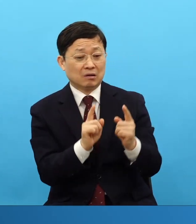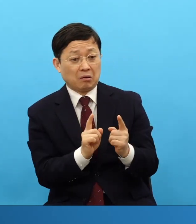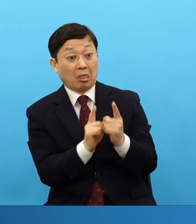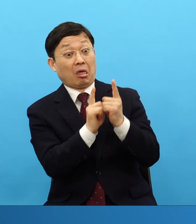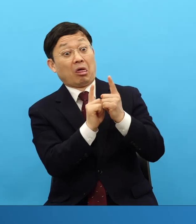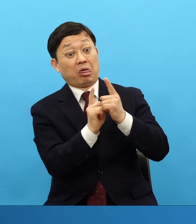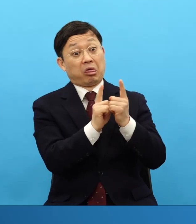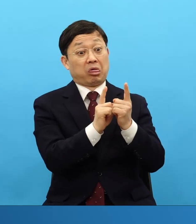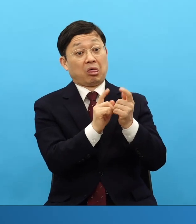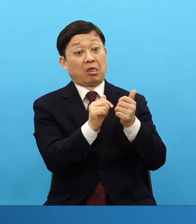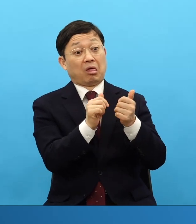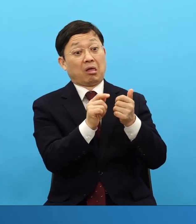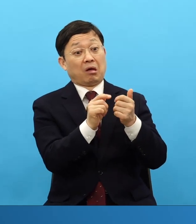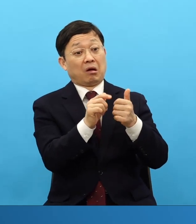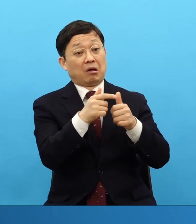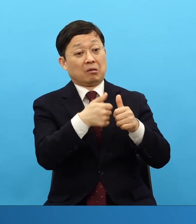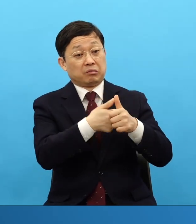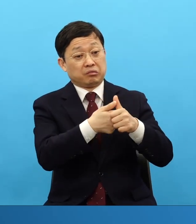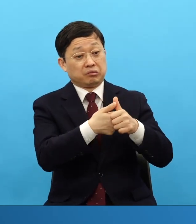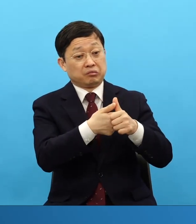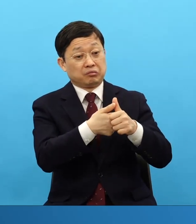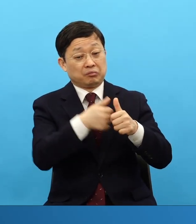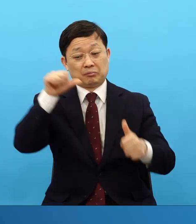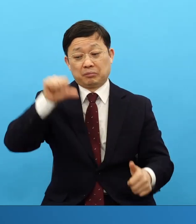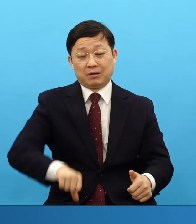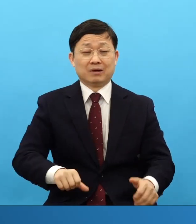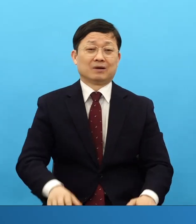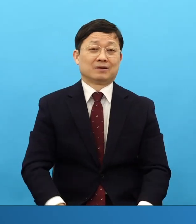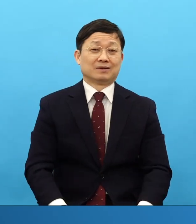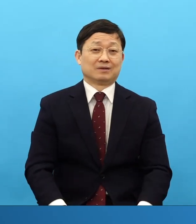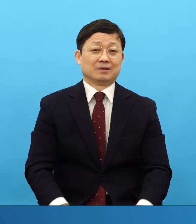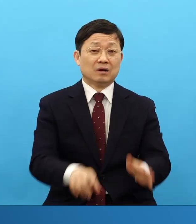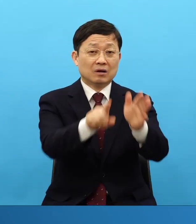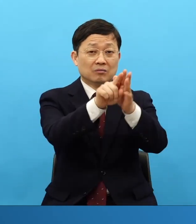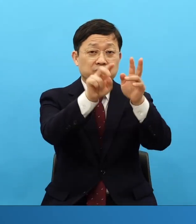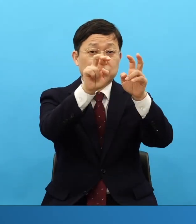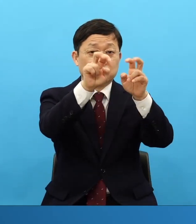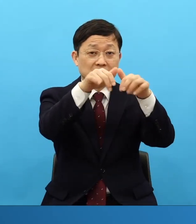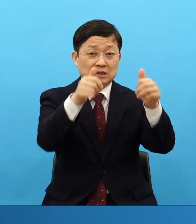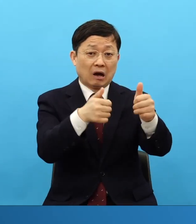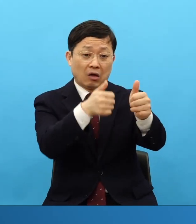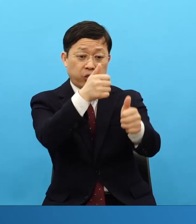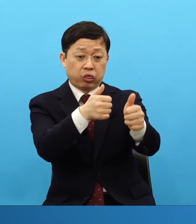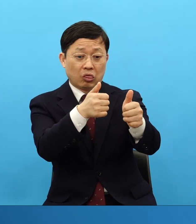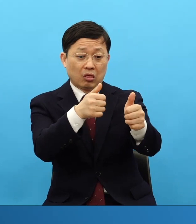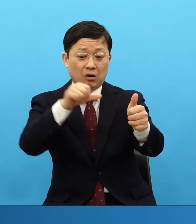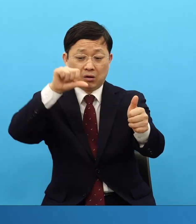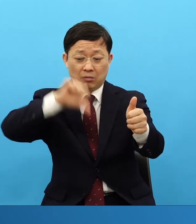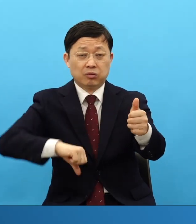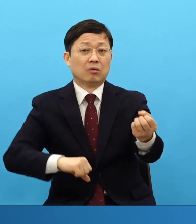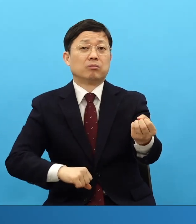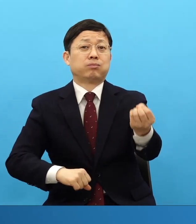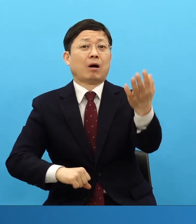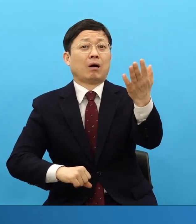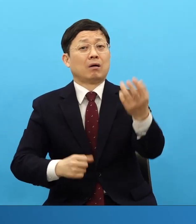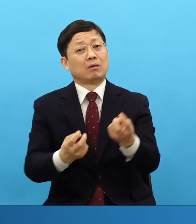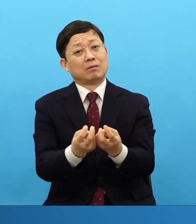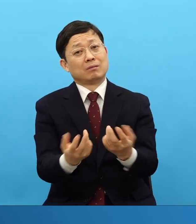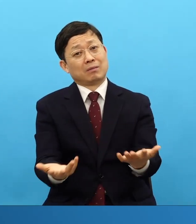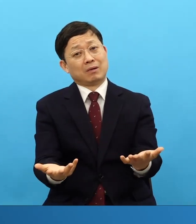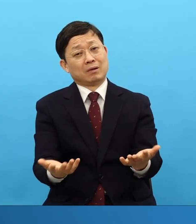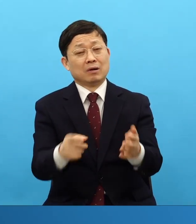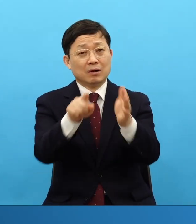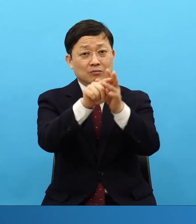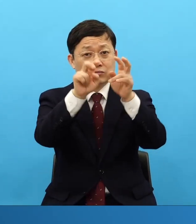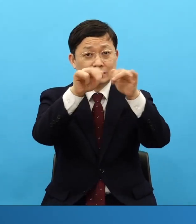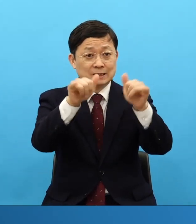없으면 못합니다. Then they have to compete with unbelievers. They have no power to 그럼 overcome. 불신자 경쟁하면 져요. So if they compete with unbelievers, they will lose. 불신자들은